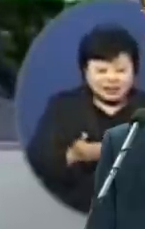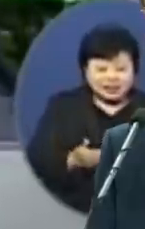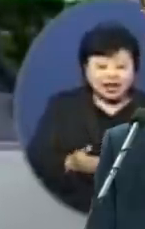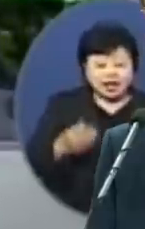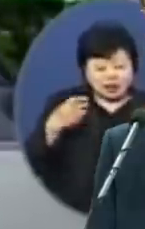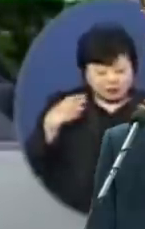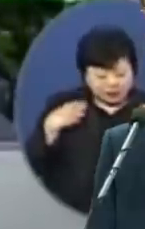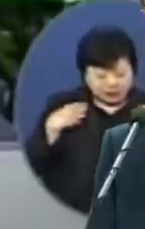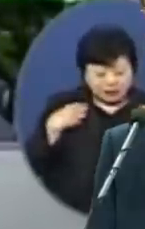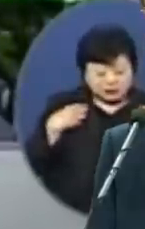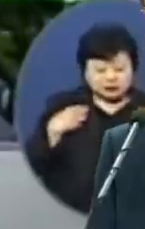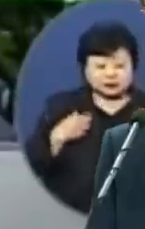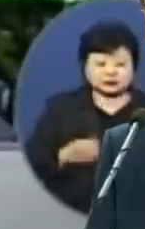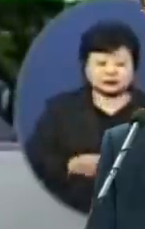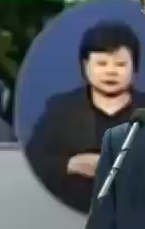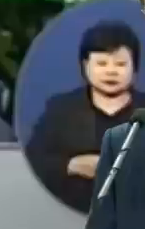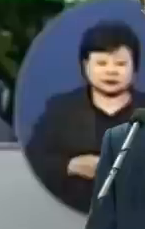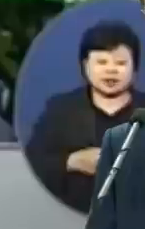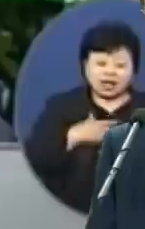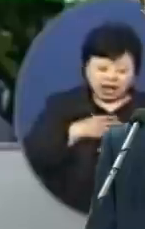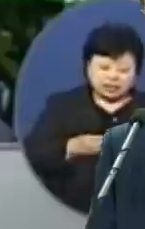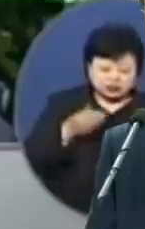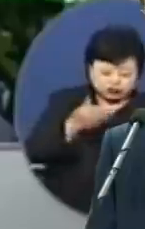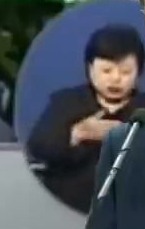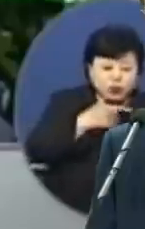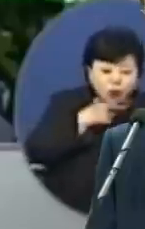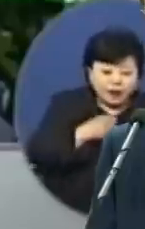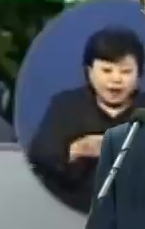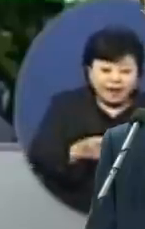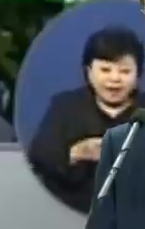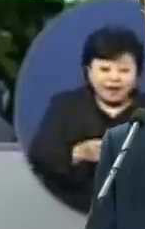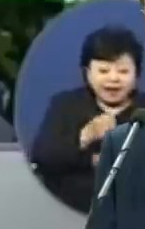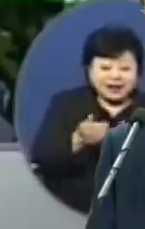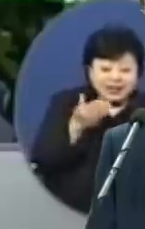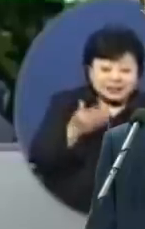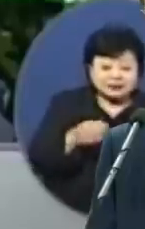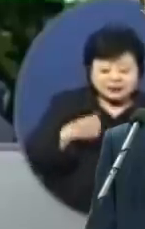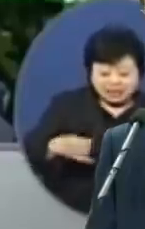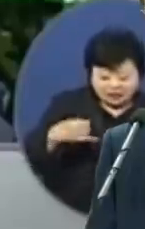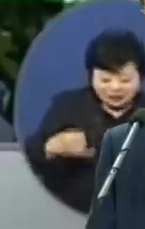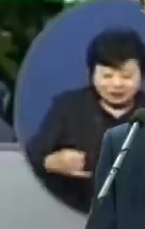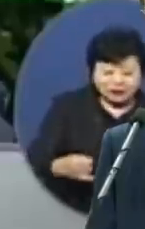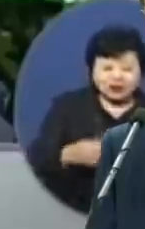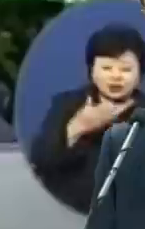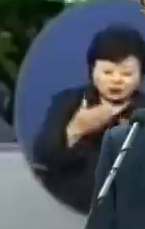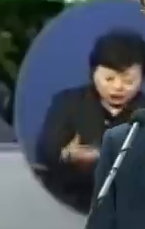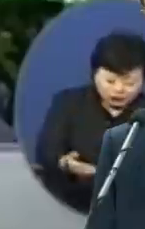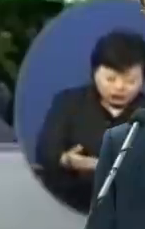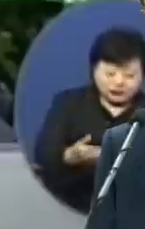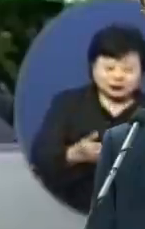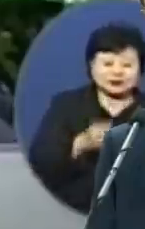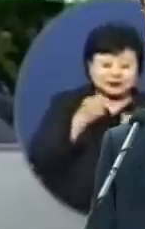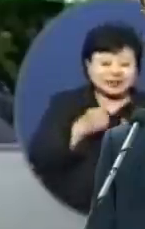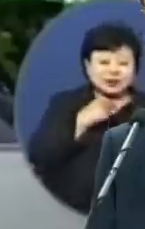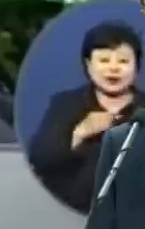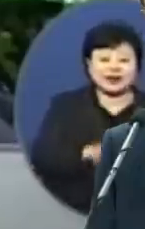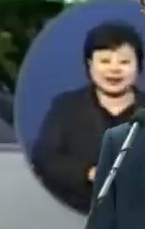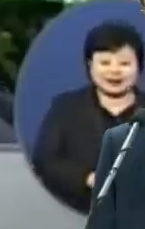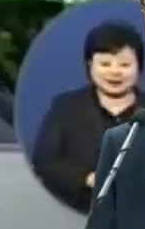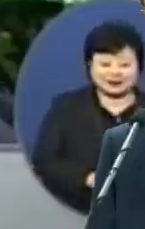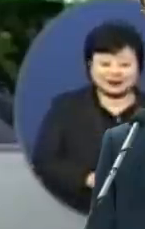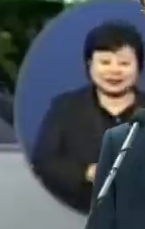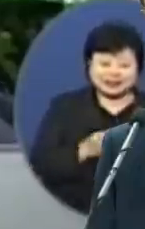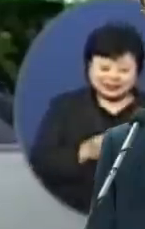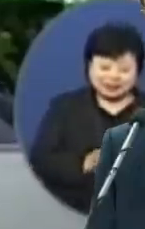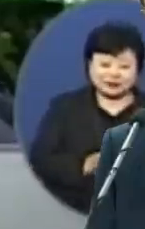맡아서 하시고 여러분에게는 안식을 주시기를 원하시는 것입니다. 하나님의 자녀들은 휴식을 가지고 살기를 원하시는 것입니다.